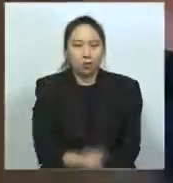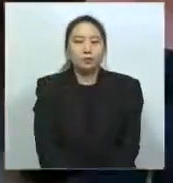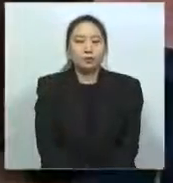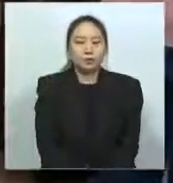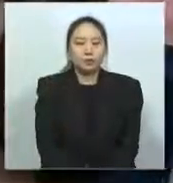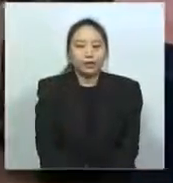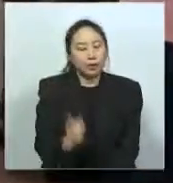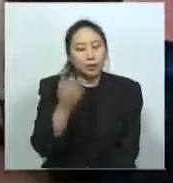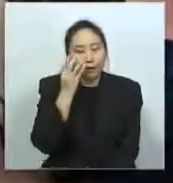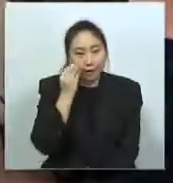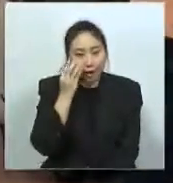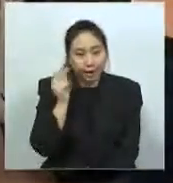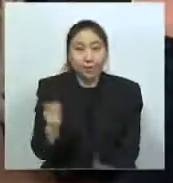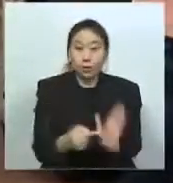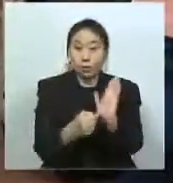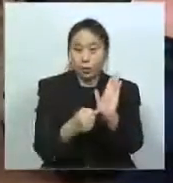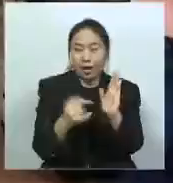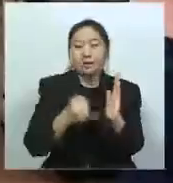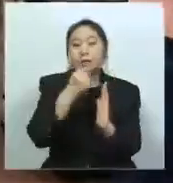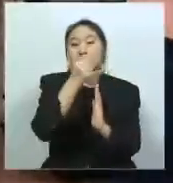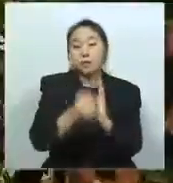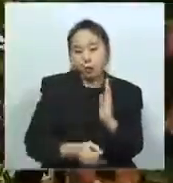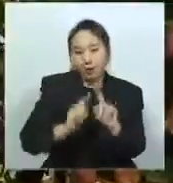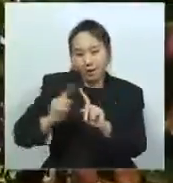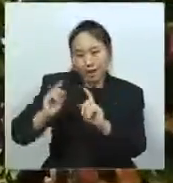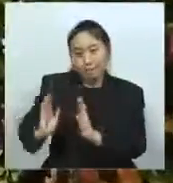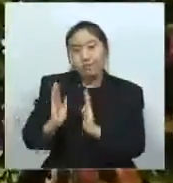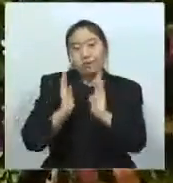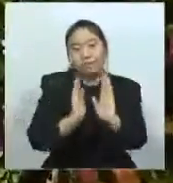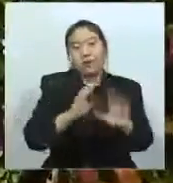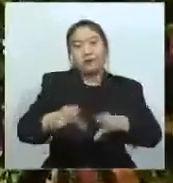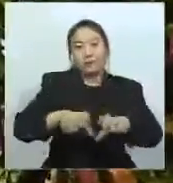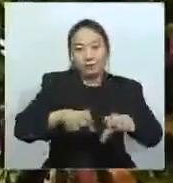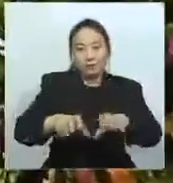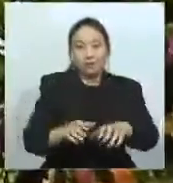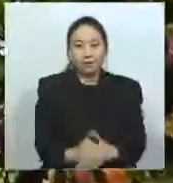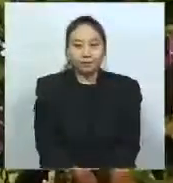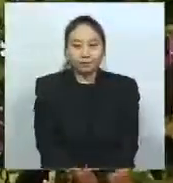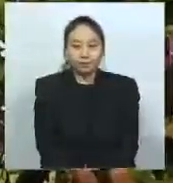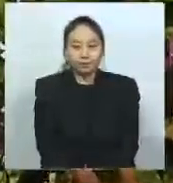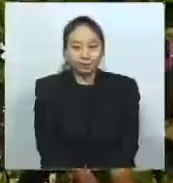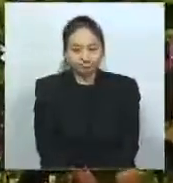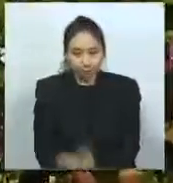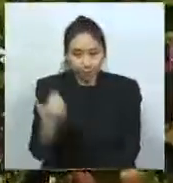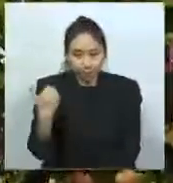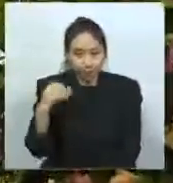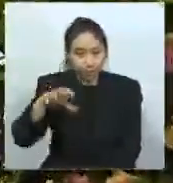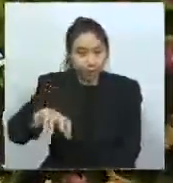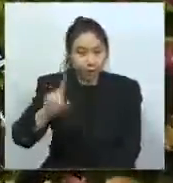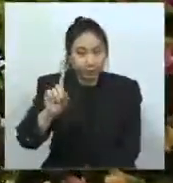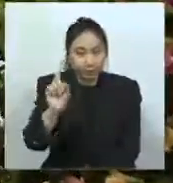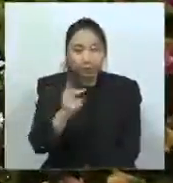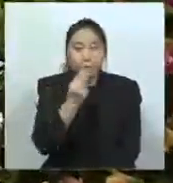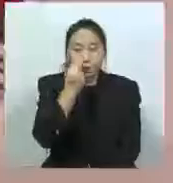มากนะคะนี่น่าจะเป็นต้นแบบให้อีกหลายๆจังหวัดหลายๆพื้นที่นำไปใช้จัดงานต่อๆไปได้ด้วยนะคะอีกหนึ่งจุดค่ะพา